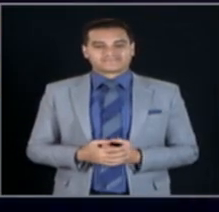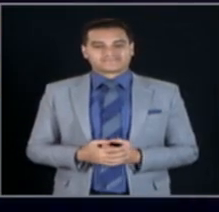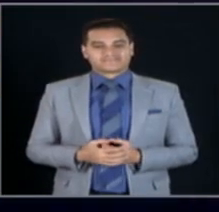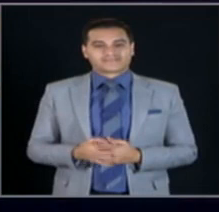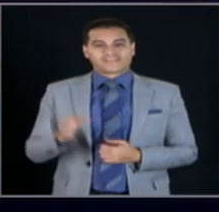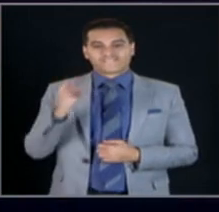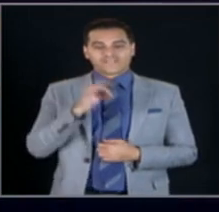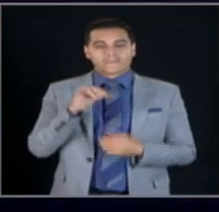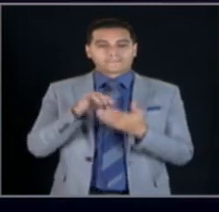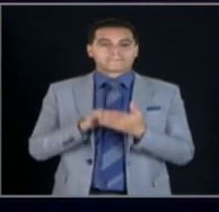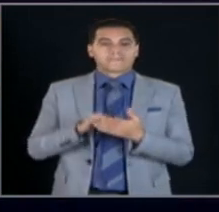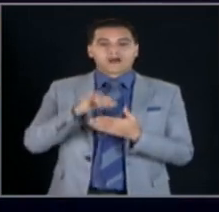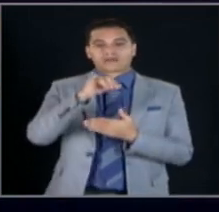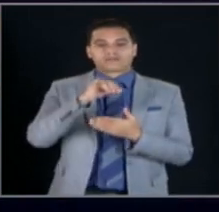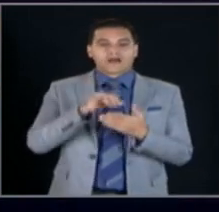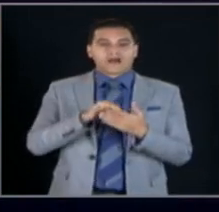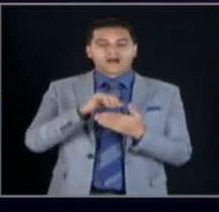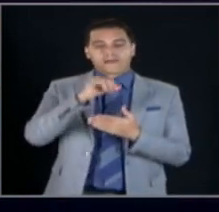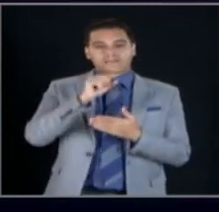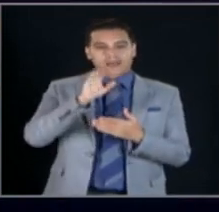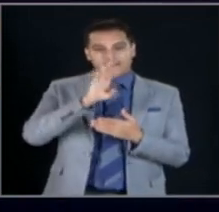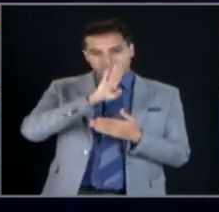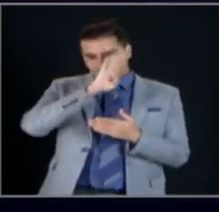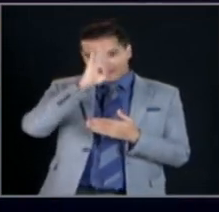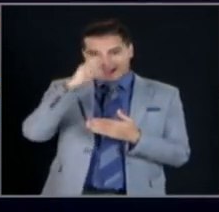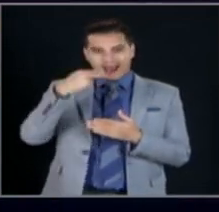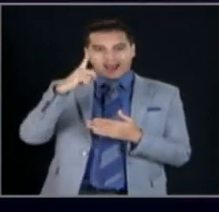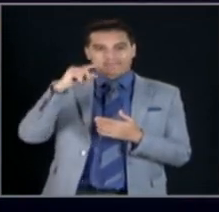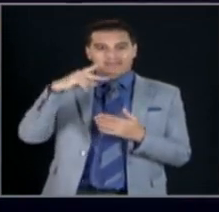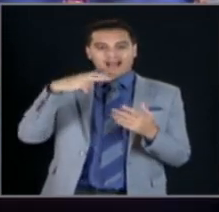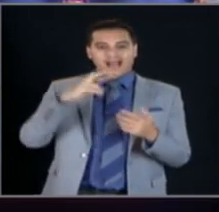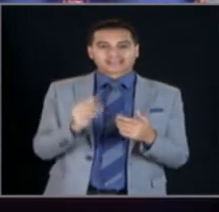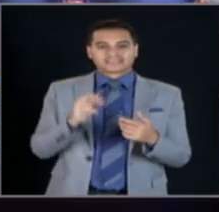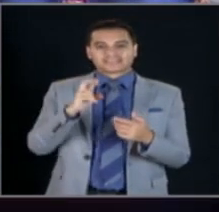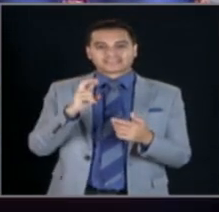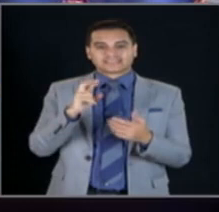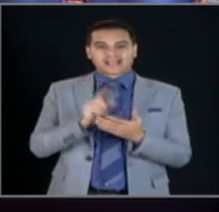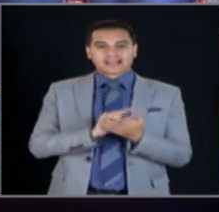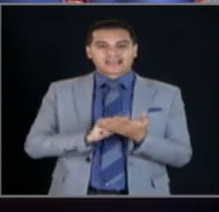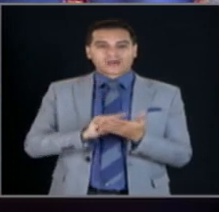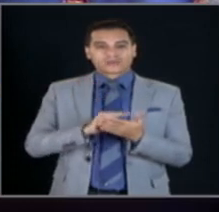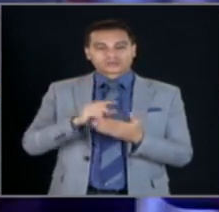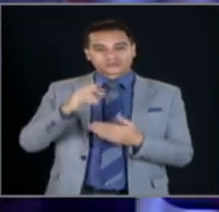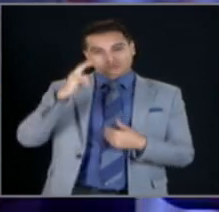في مطار الملك عبد العزيز الدولي في جده بالسعوديه